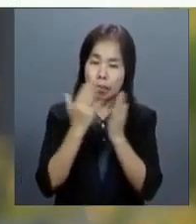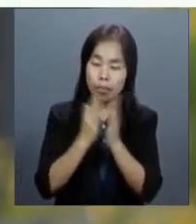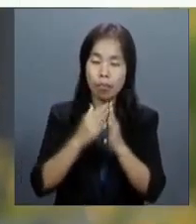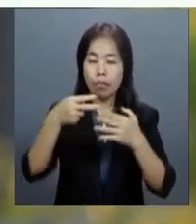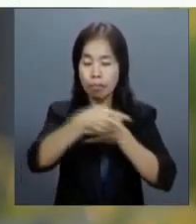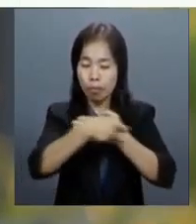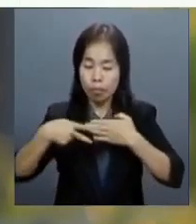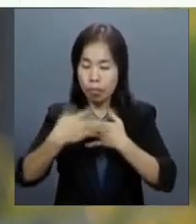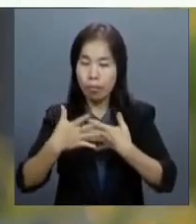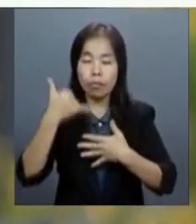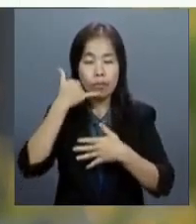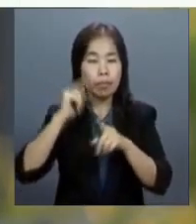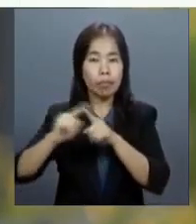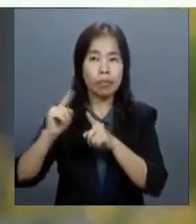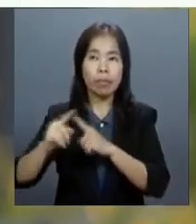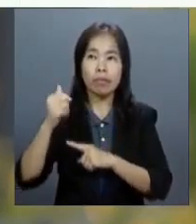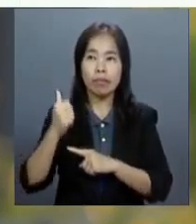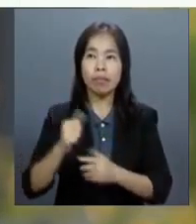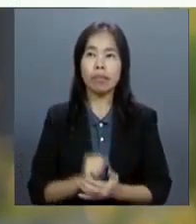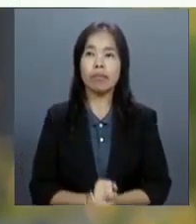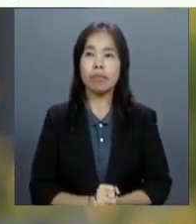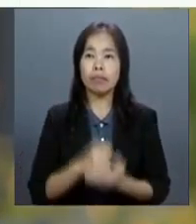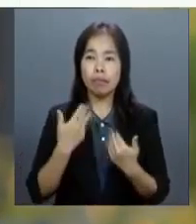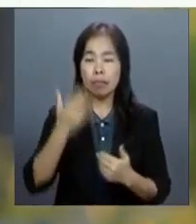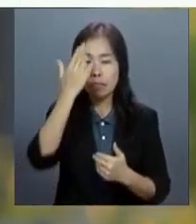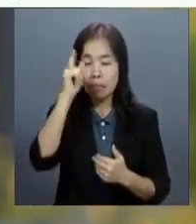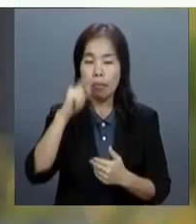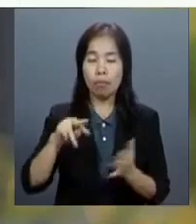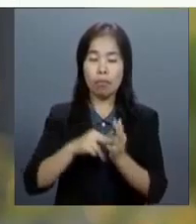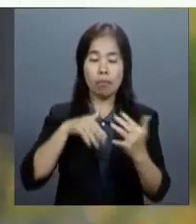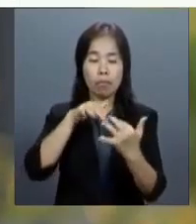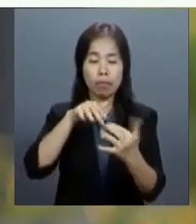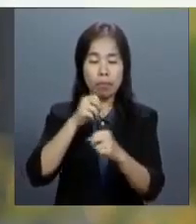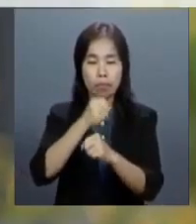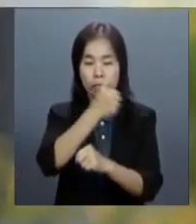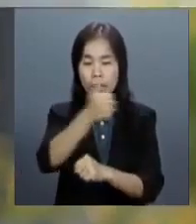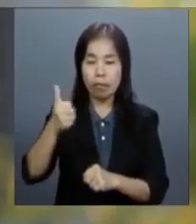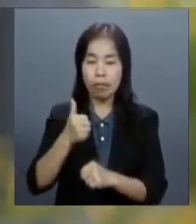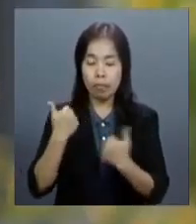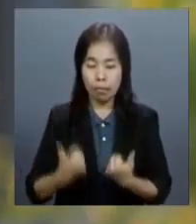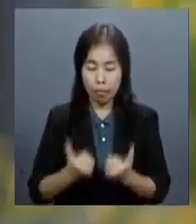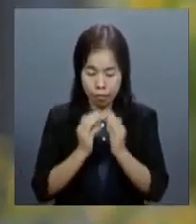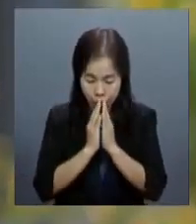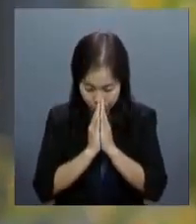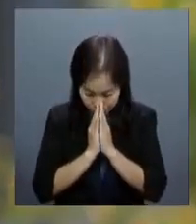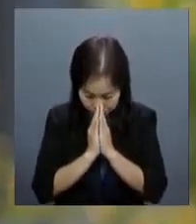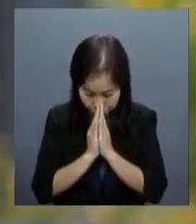facebook.com/citizenthaipbs หรือตามช่องทางการสื่อสารที่ปรากฏอยู่นี้เพราะพลังการสื่อสารอยู่ในมือคุณสำหรับวันนี้สวัสดีค่ะ